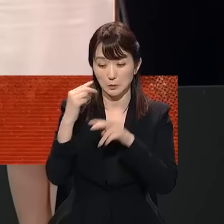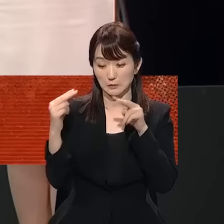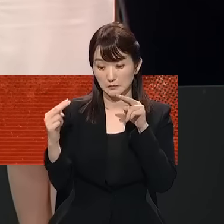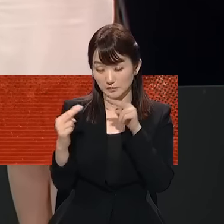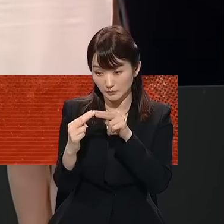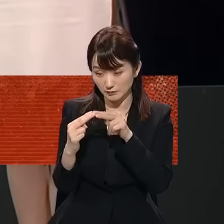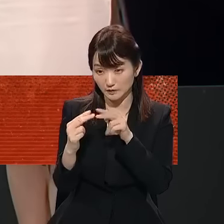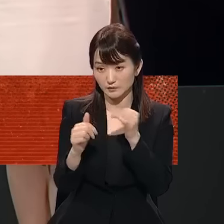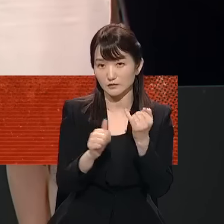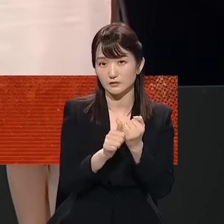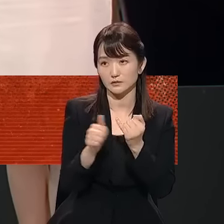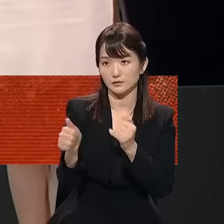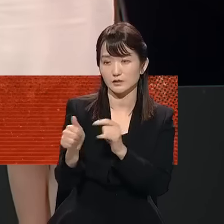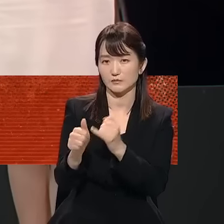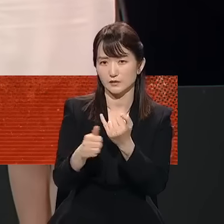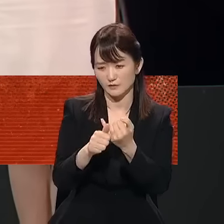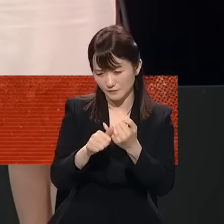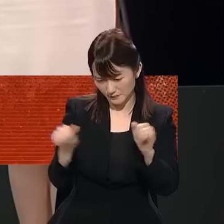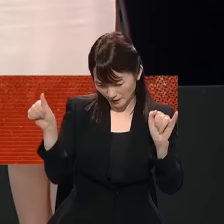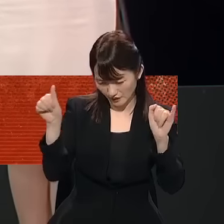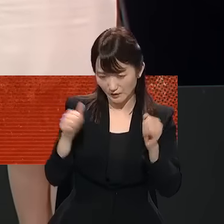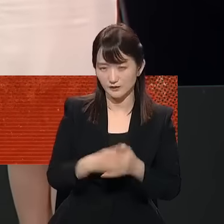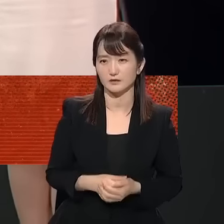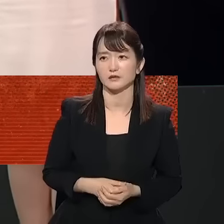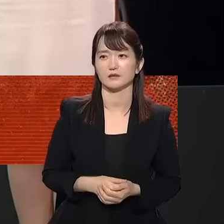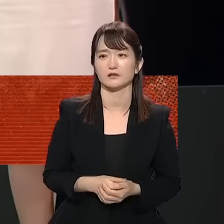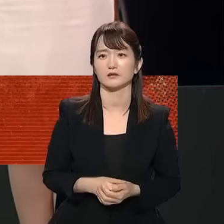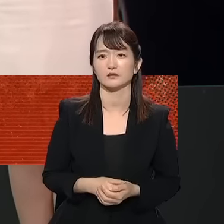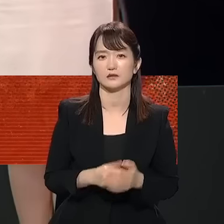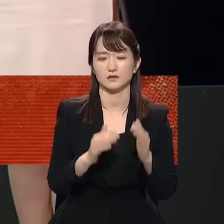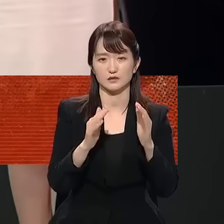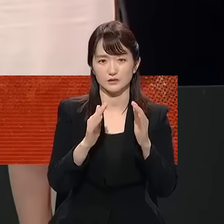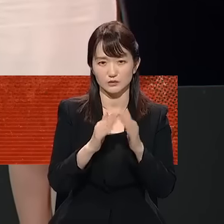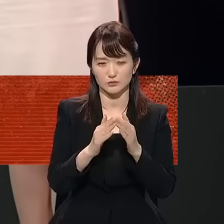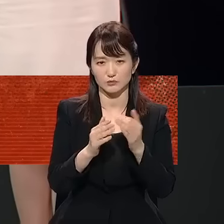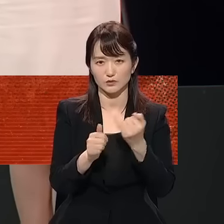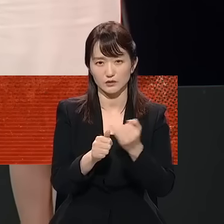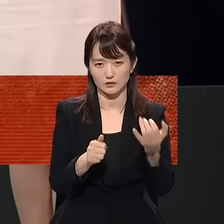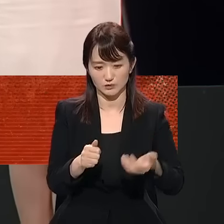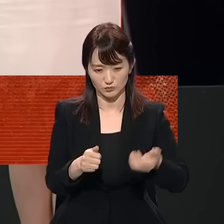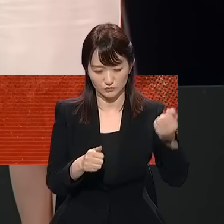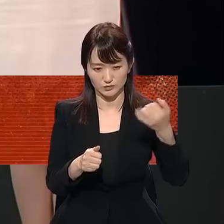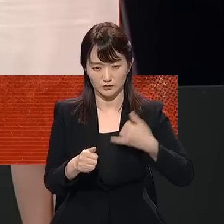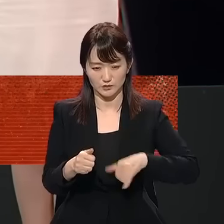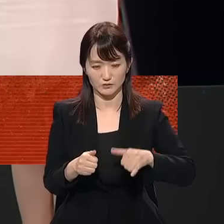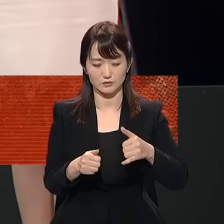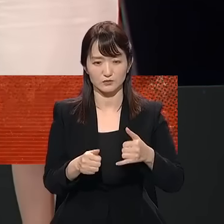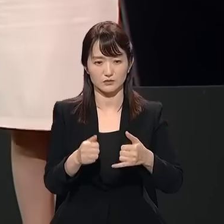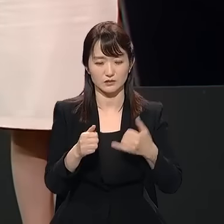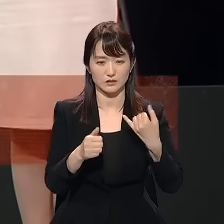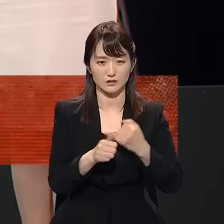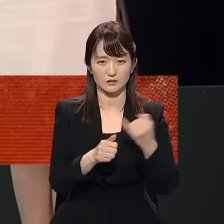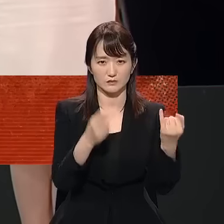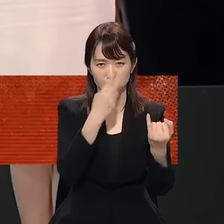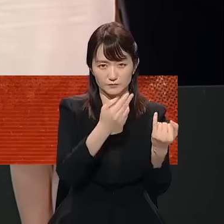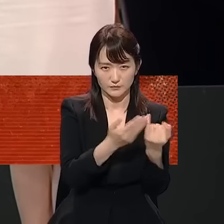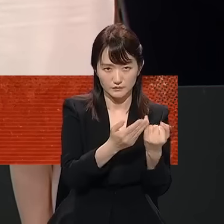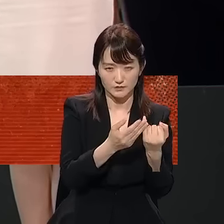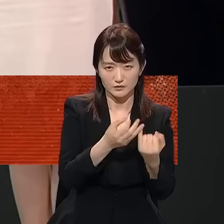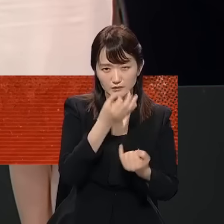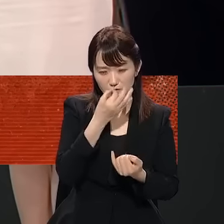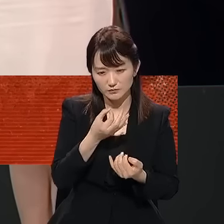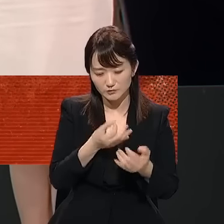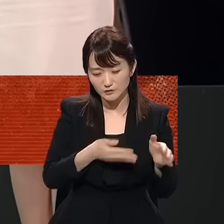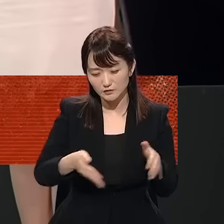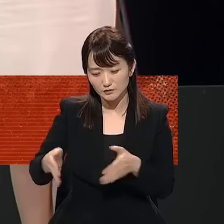당하면서 아이들도 집도 다 아내에게 내줘야 했습니다 힘든 시간을 겪으면서기를 돌고 돌아서